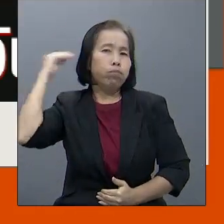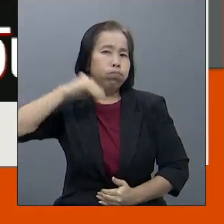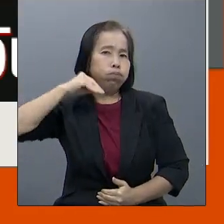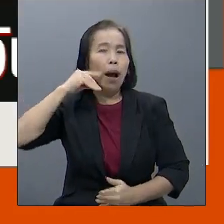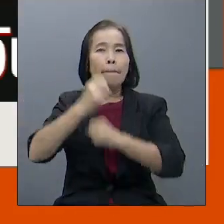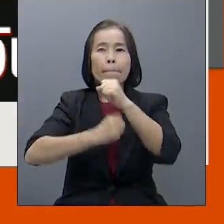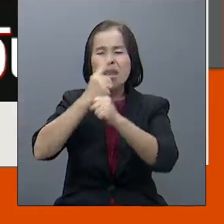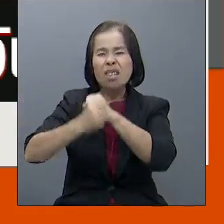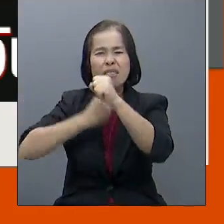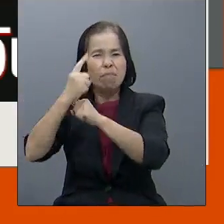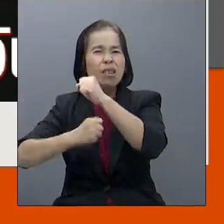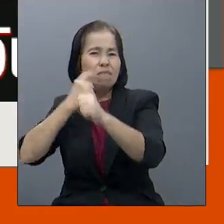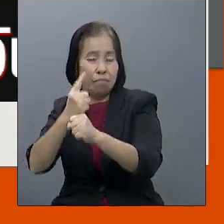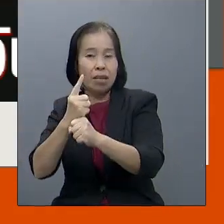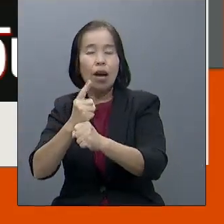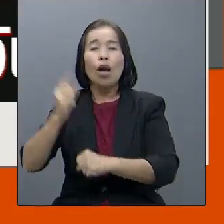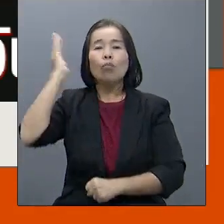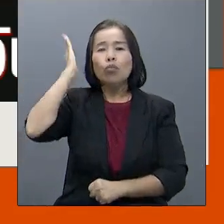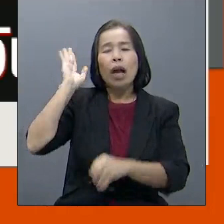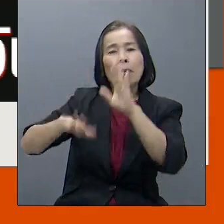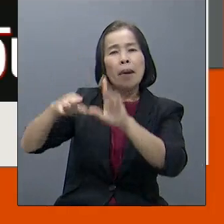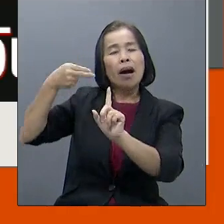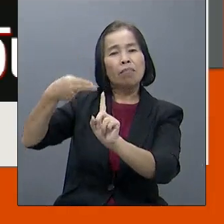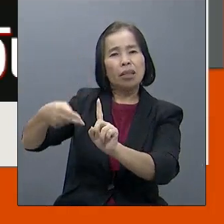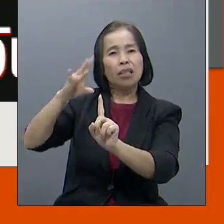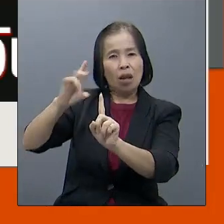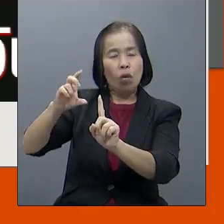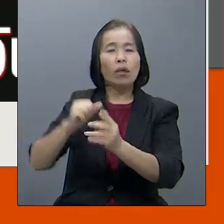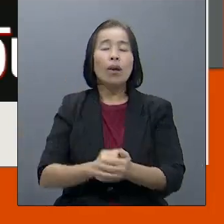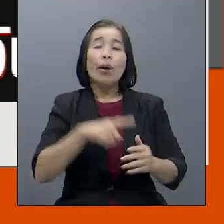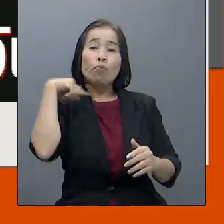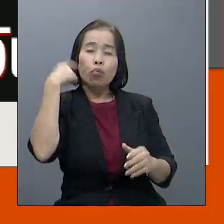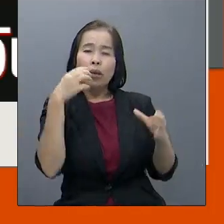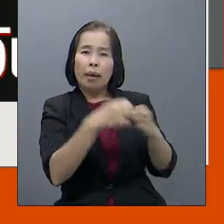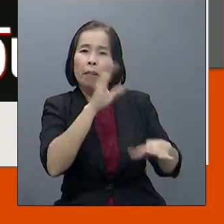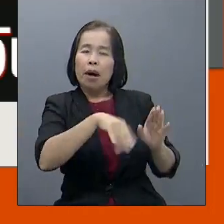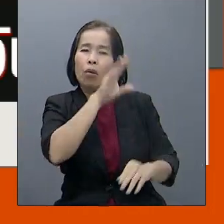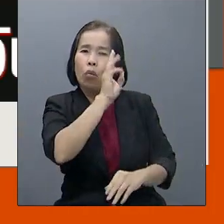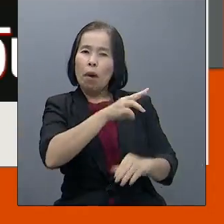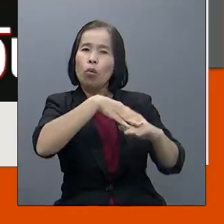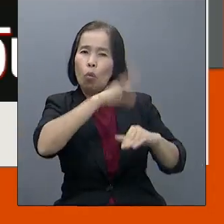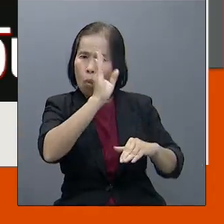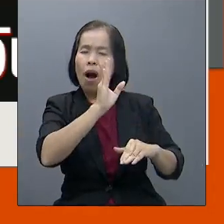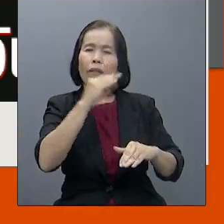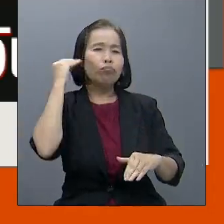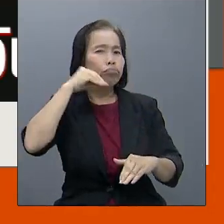กวาคนแงเปเพศชายประมาณ 1,700 คน และเพศหิประมาณ 6,400 คนค